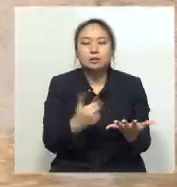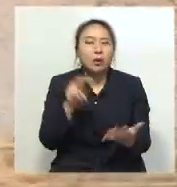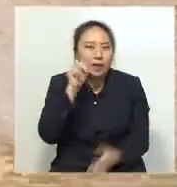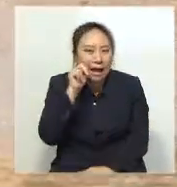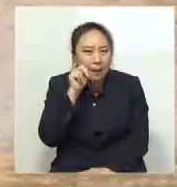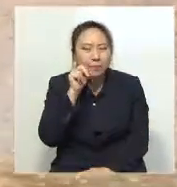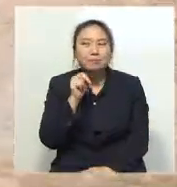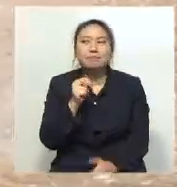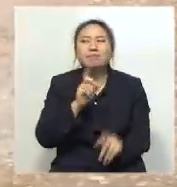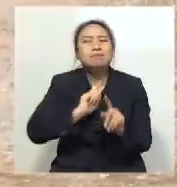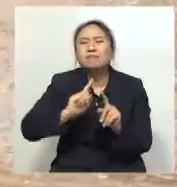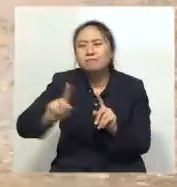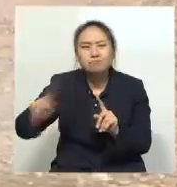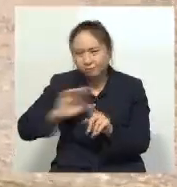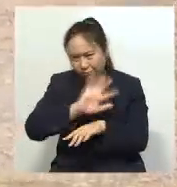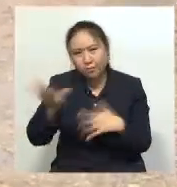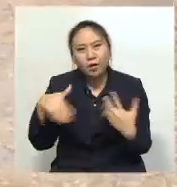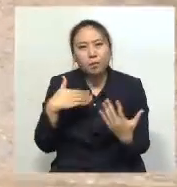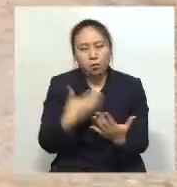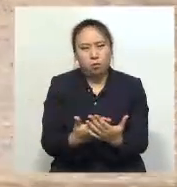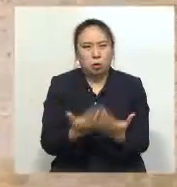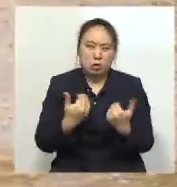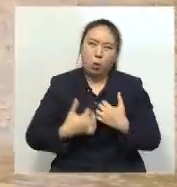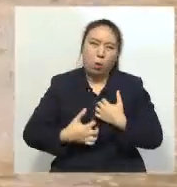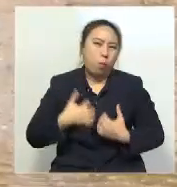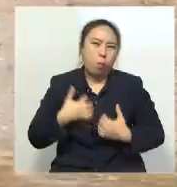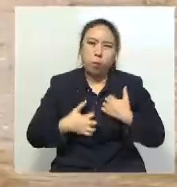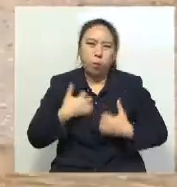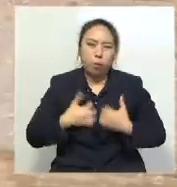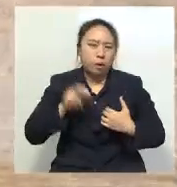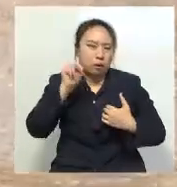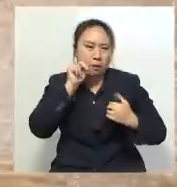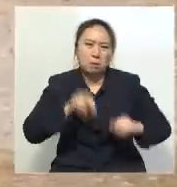นะทุกอย่างอ่ะละมันเดือดร้อนทุกอย่างแล้วมันท่วมละ